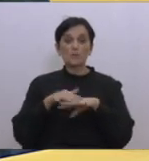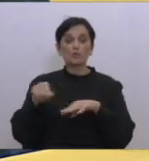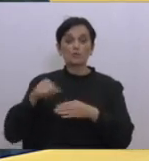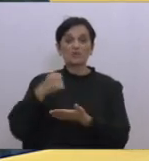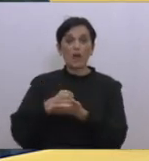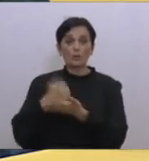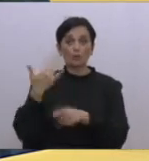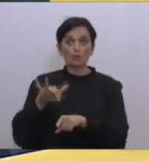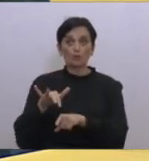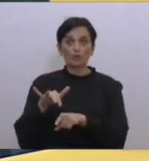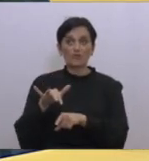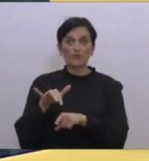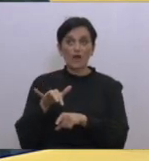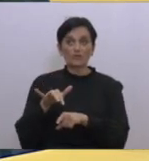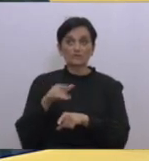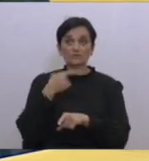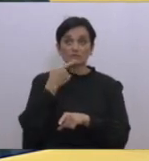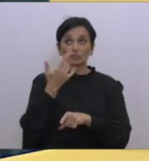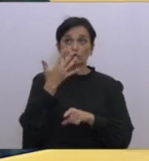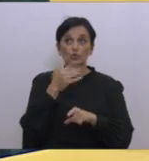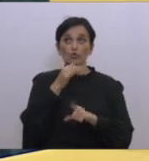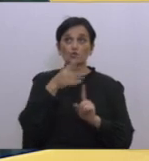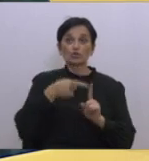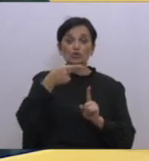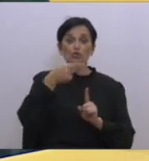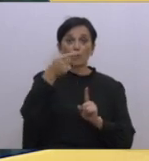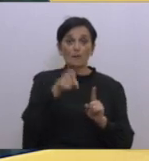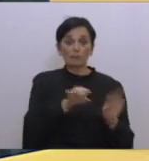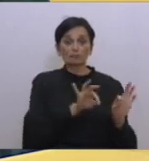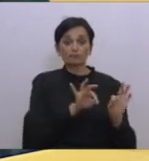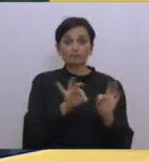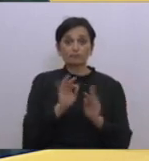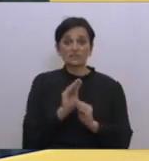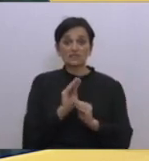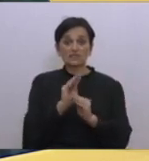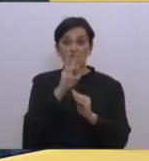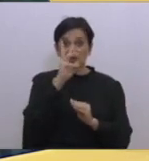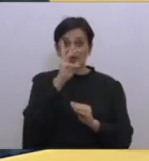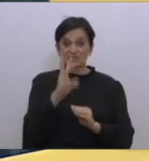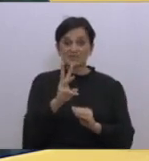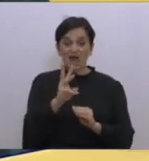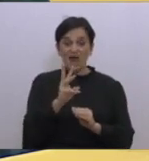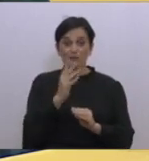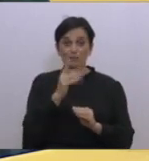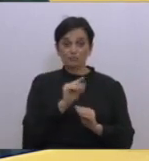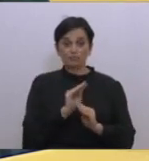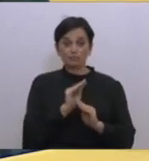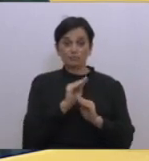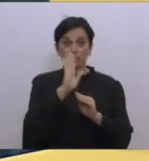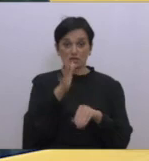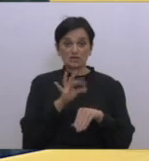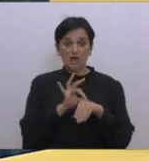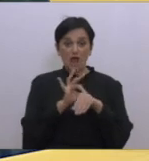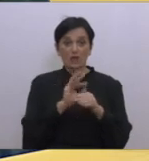გვექნება. თუმცა, როგორც ვამბობ, თუ შემდეგ წლებშიც ტენდენცია ზრდის, სახელფასო პოლიტიკა იქნება